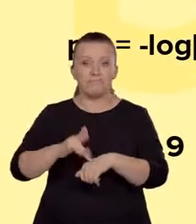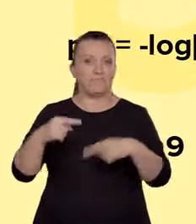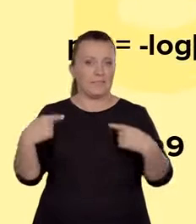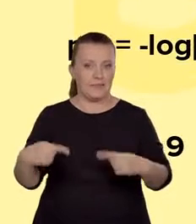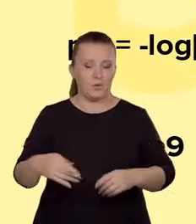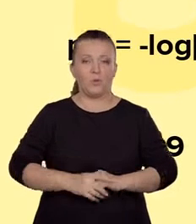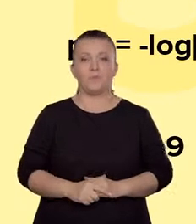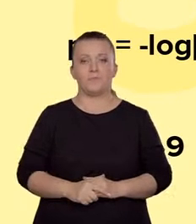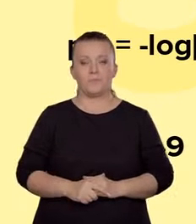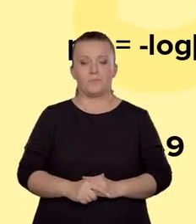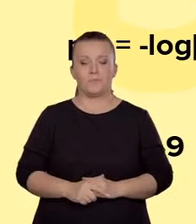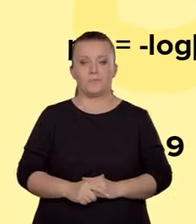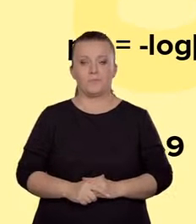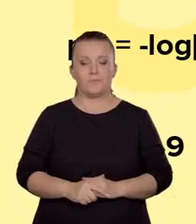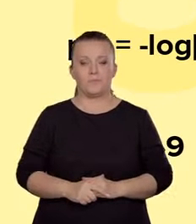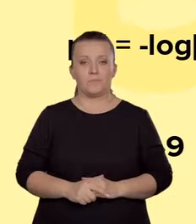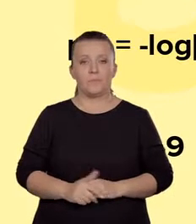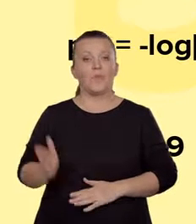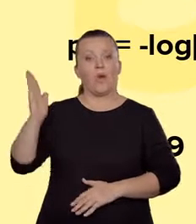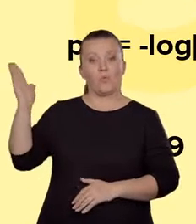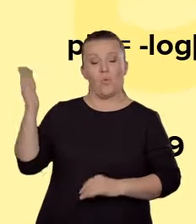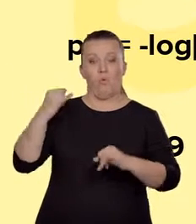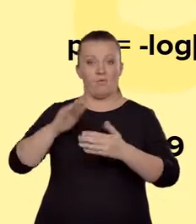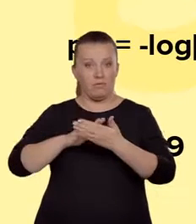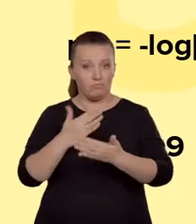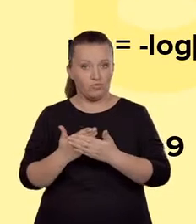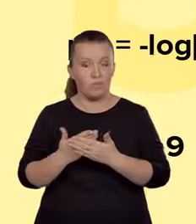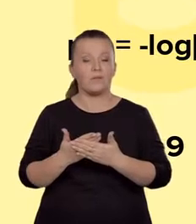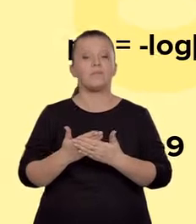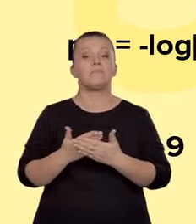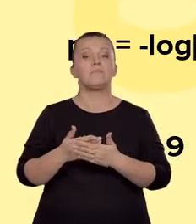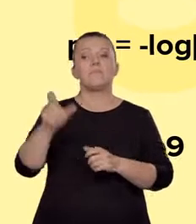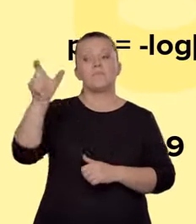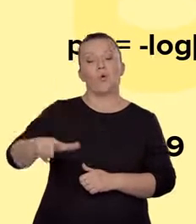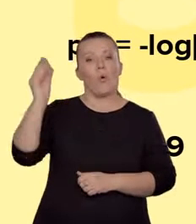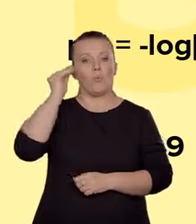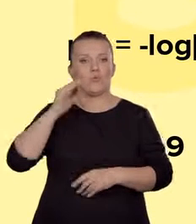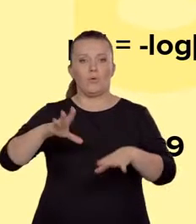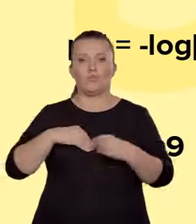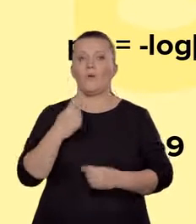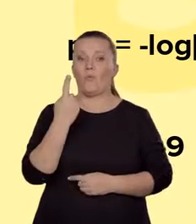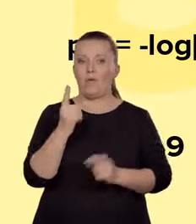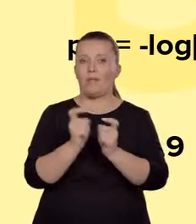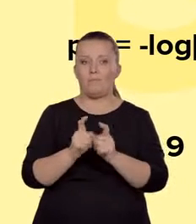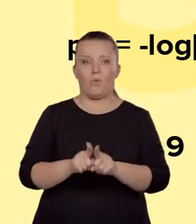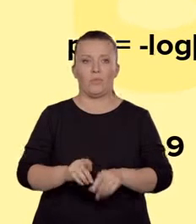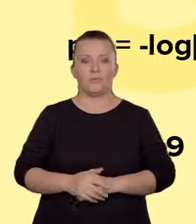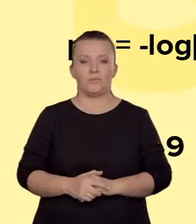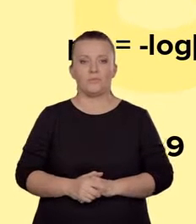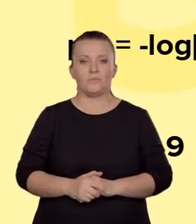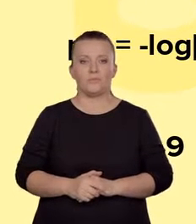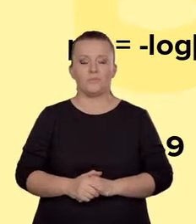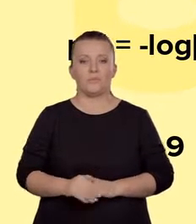Za rozwiązanie zadania, które przedstawiono na tej planszy, zdający otrzymał także 1 punkt. Otóż